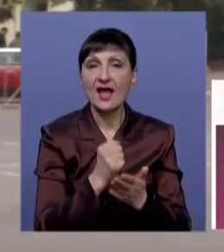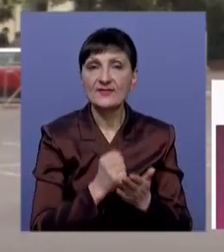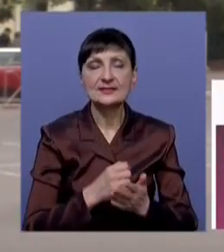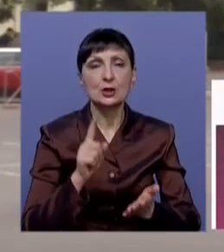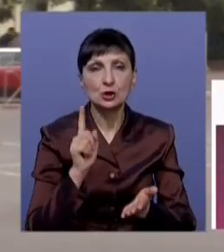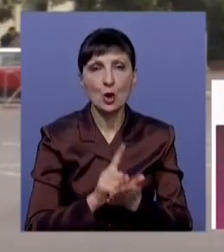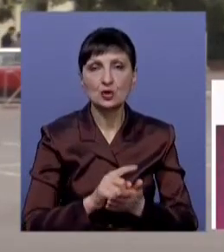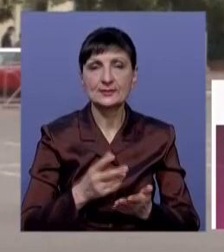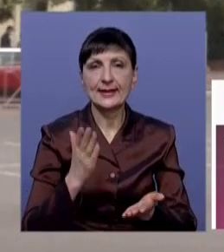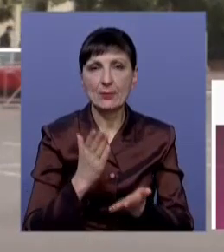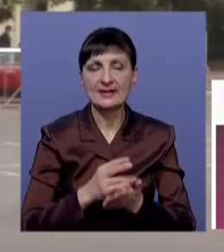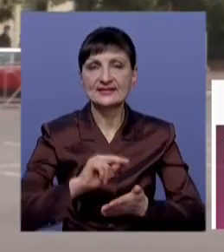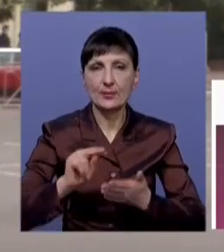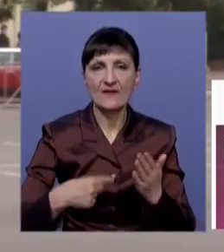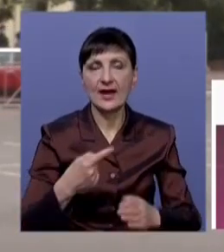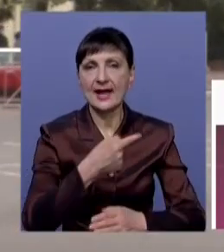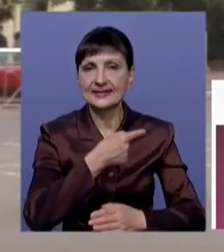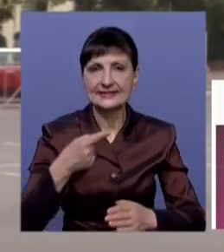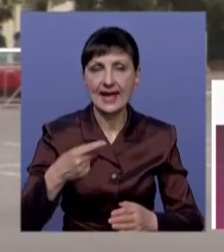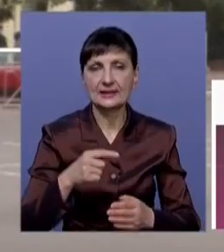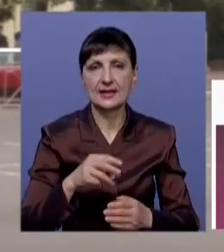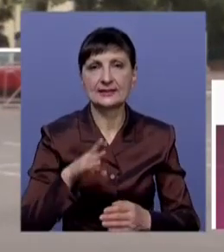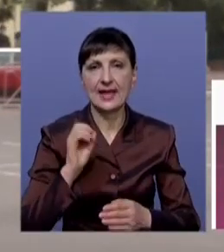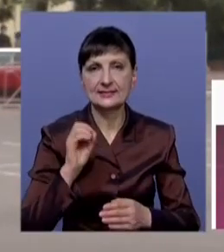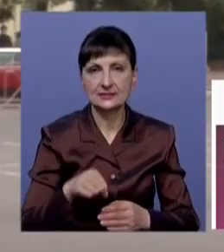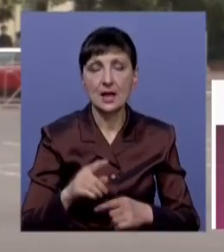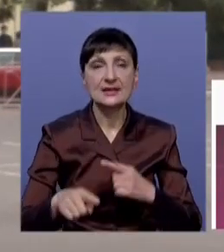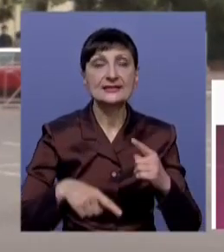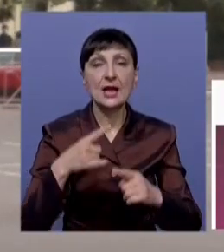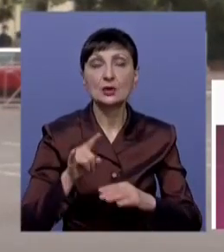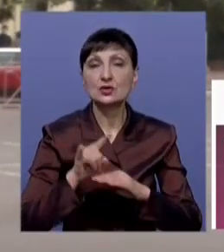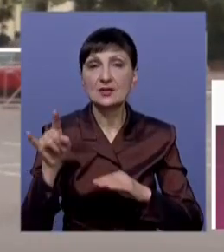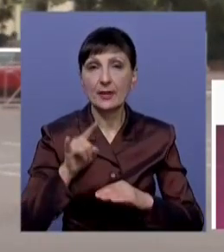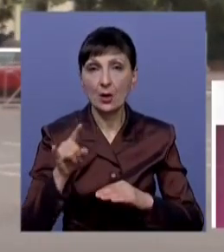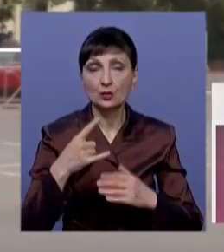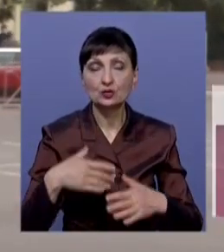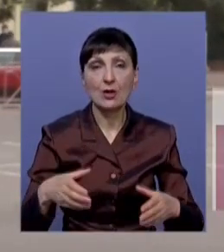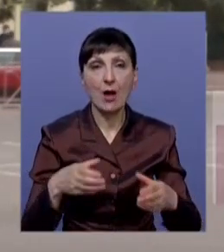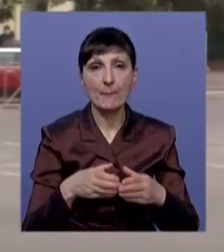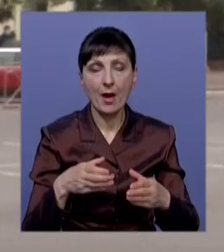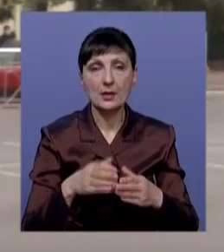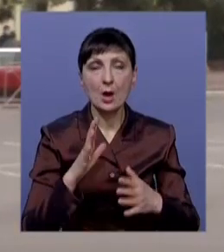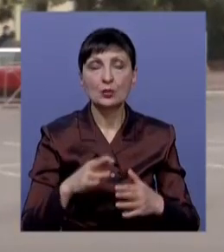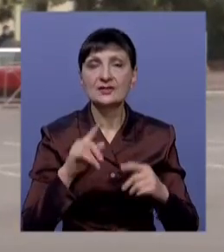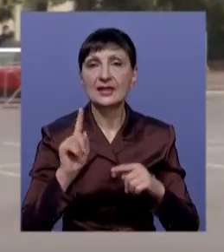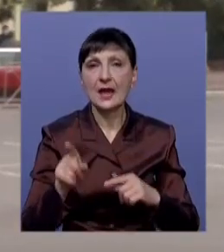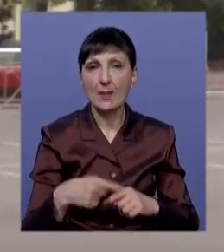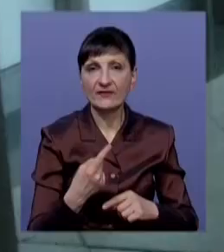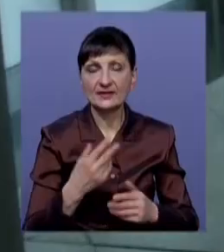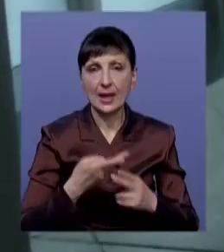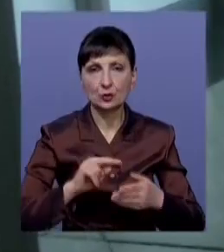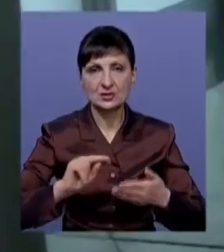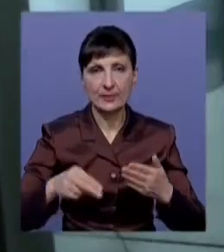иметь справку с отрицательным анализом ПЦР. Поэтому со следующего рейса авиакомпания Asiana Airlines уже будет требовать эту